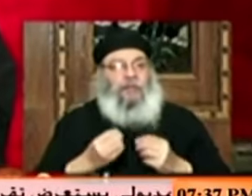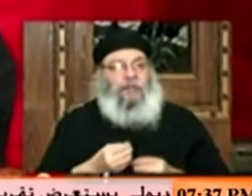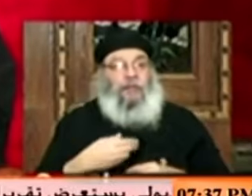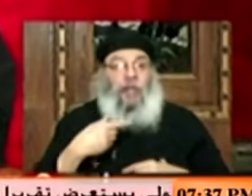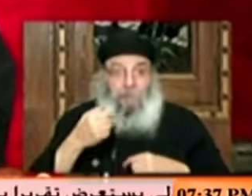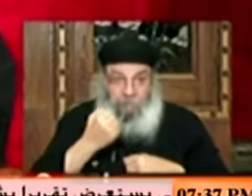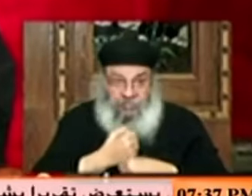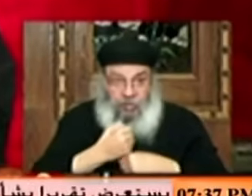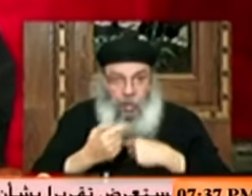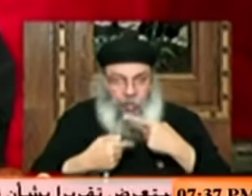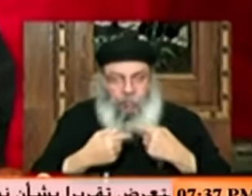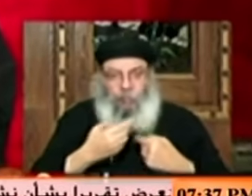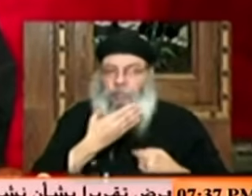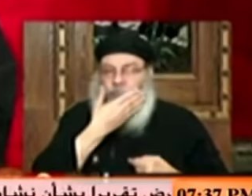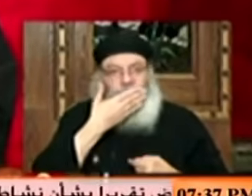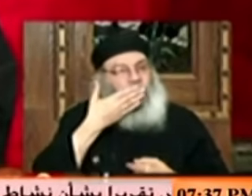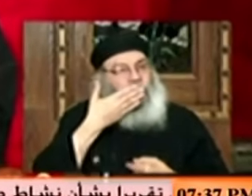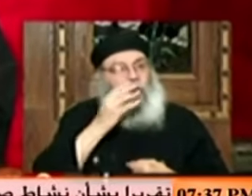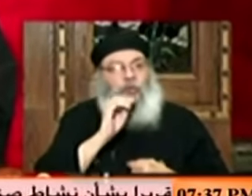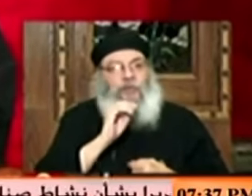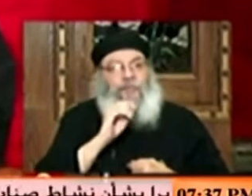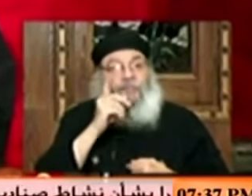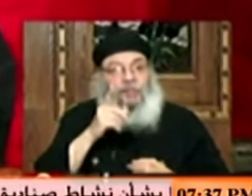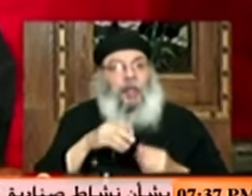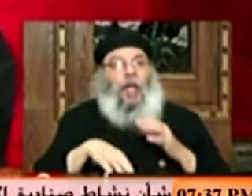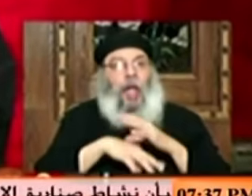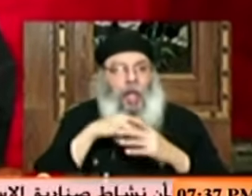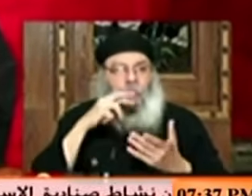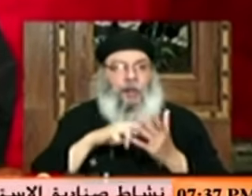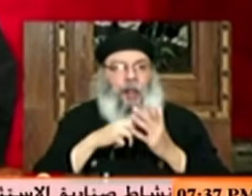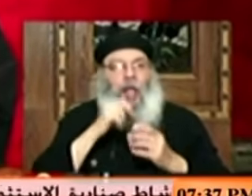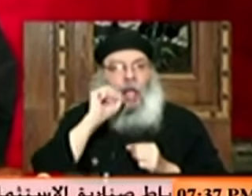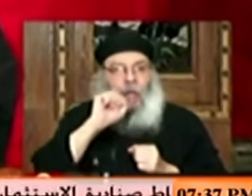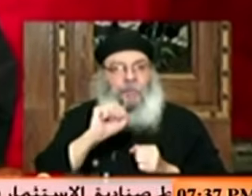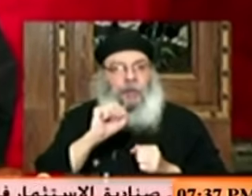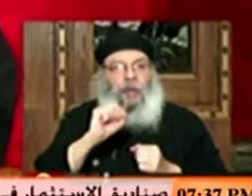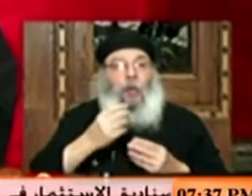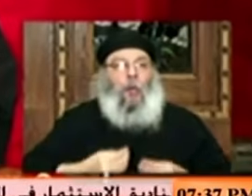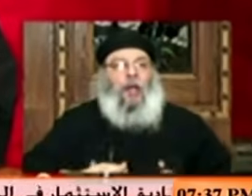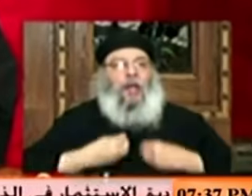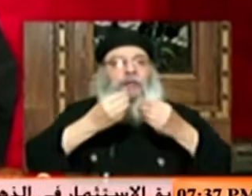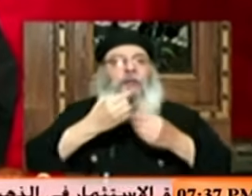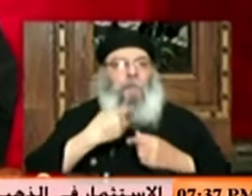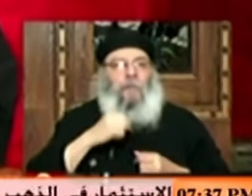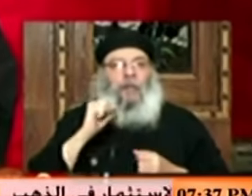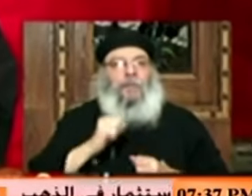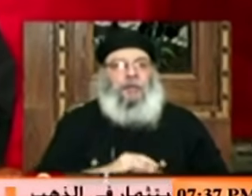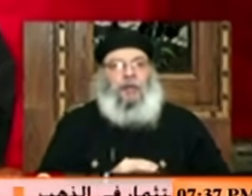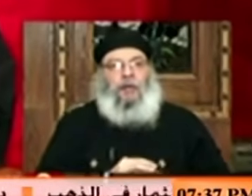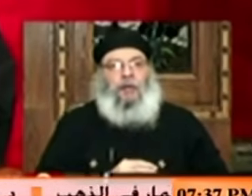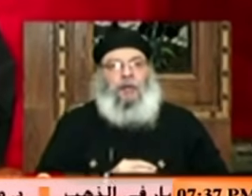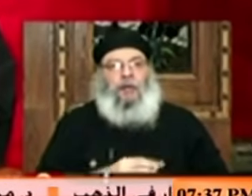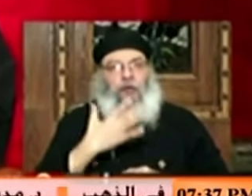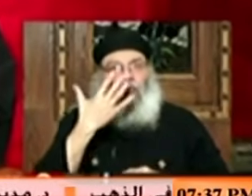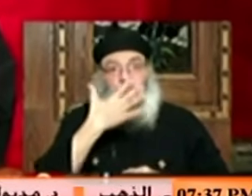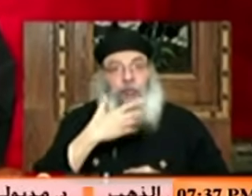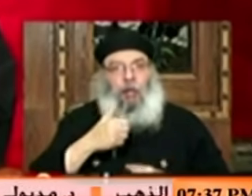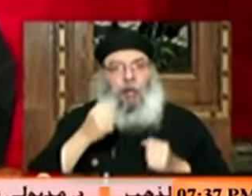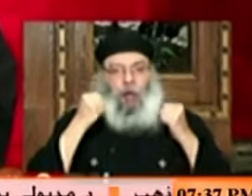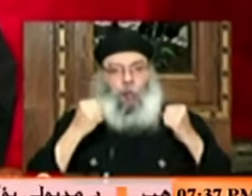يتكلم فيه اعمل عملك واقدم محبتك في صوره